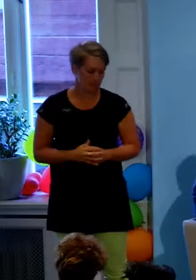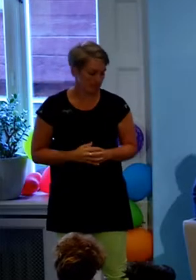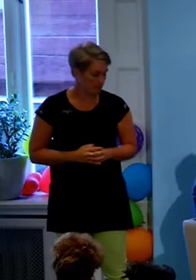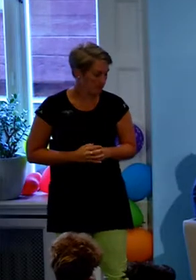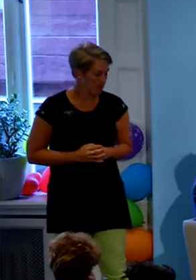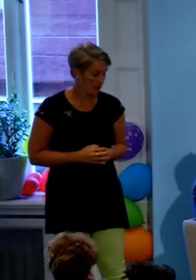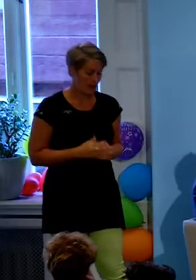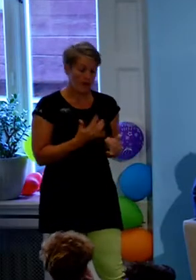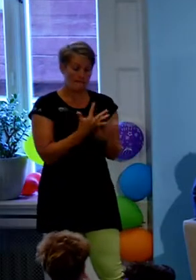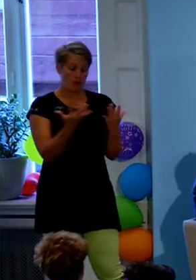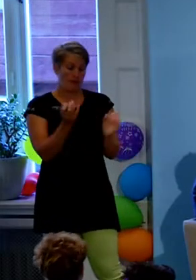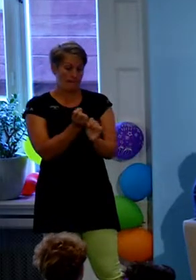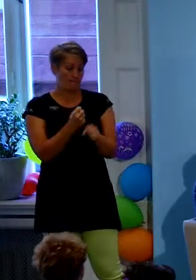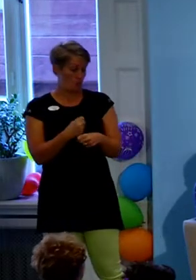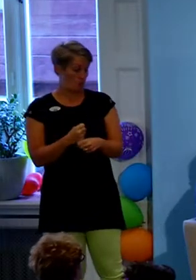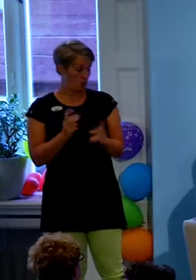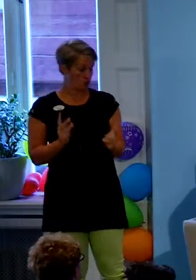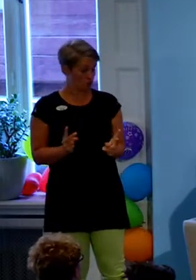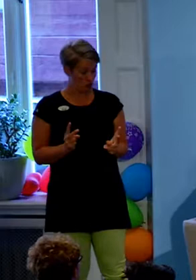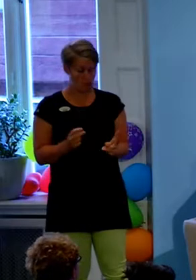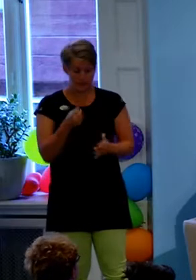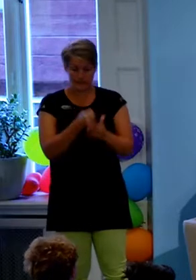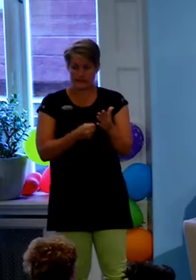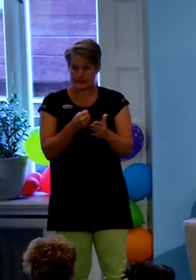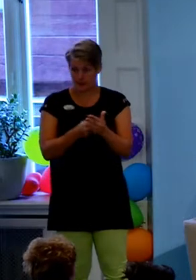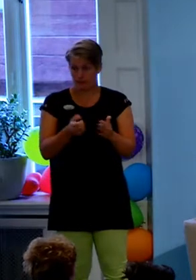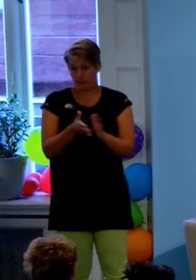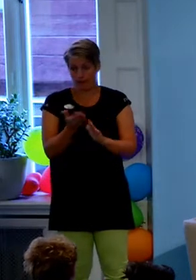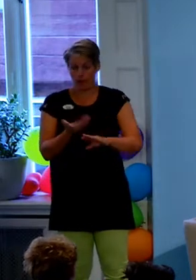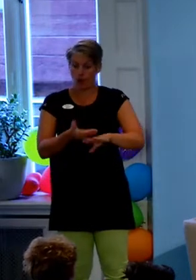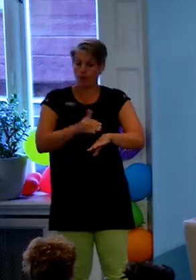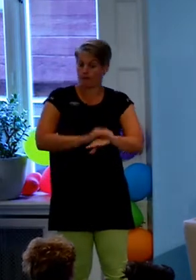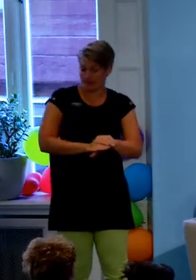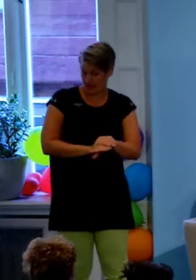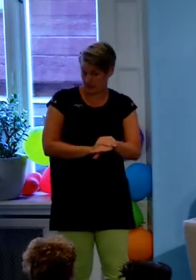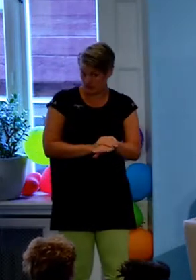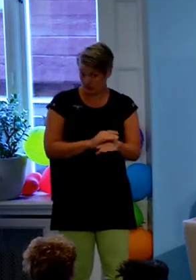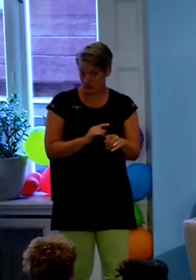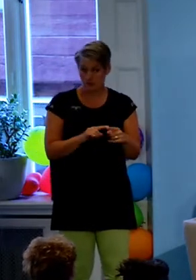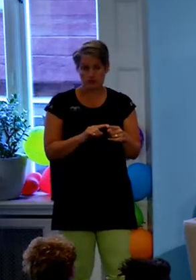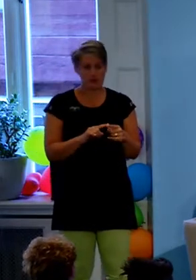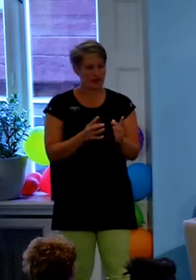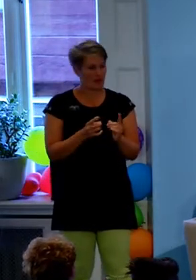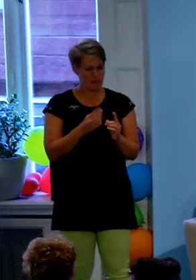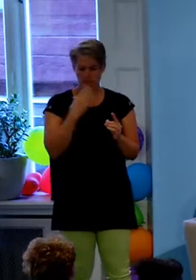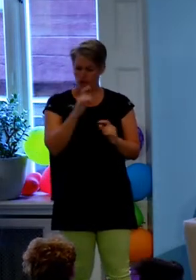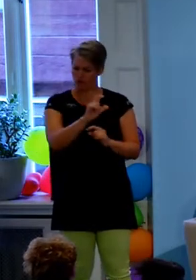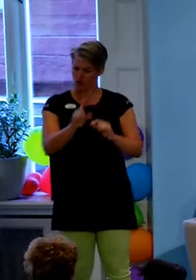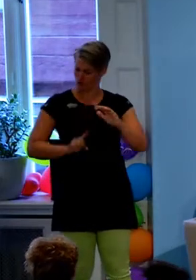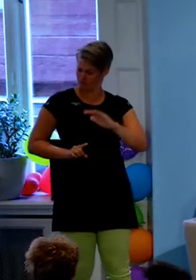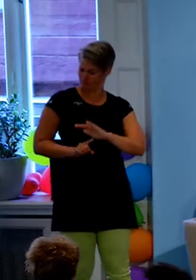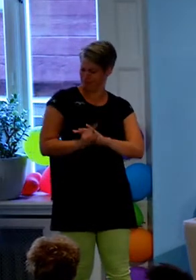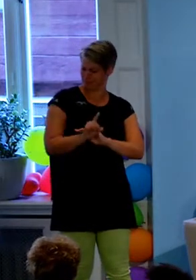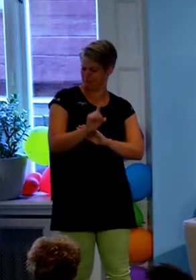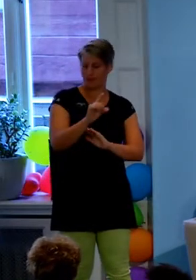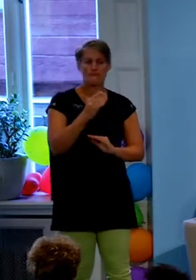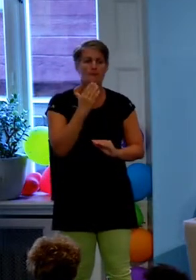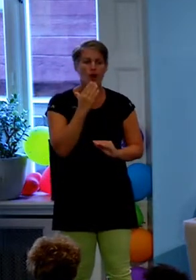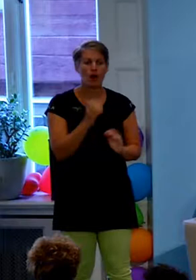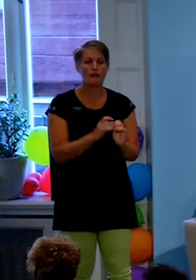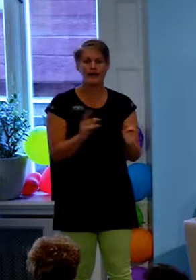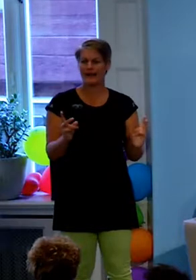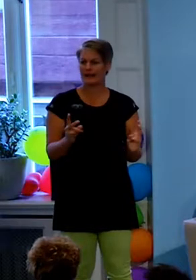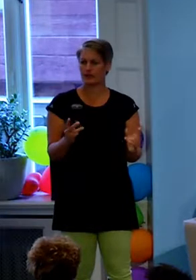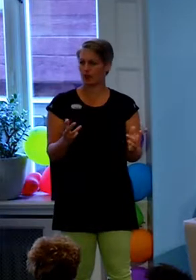det, många bolag som ju kämpar med kompetensförsörjning och man kan ju vara hur framgångsrik som helst och